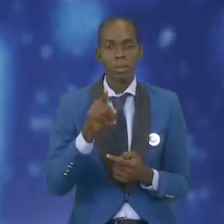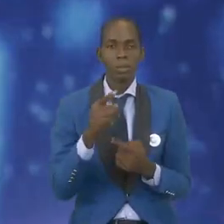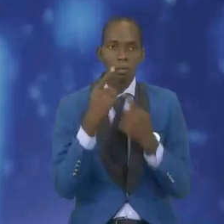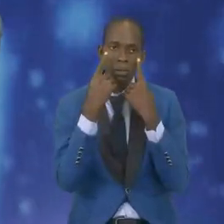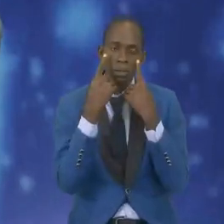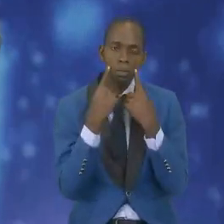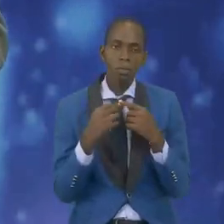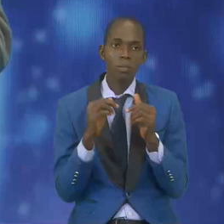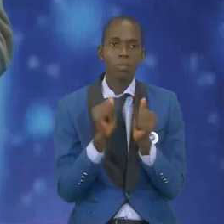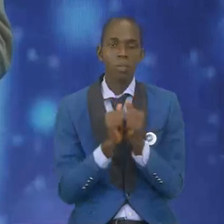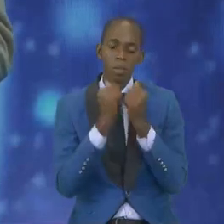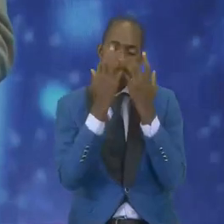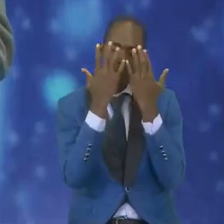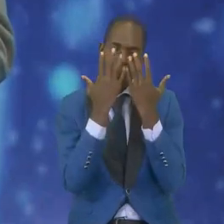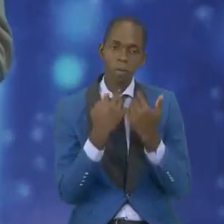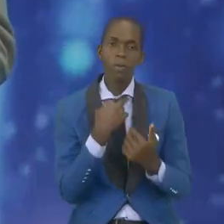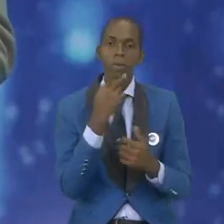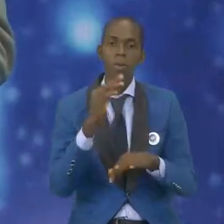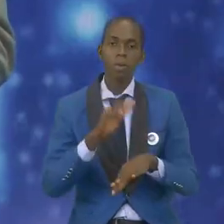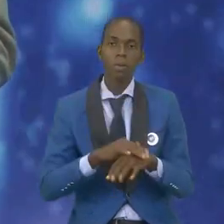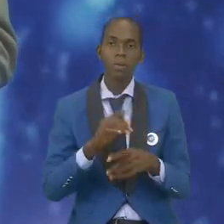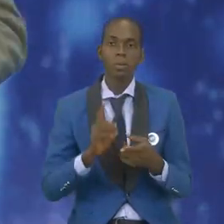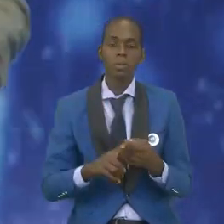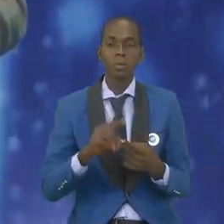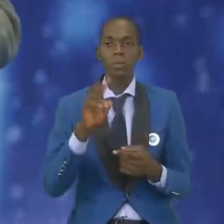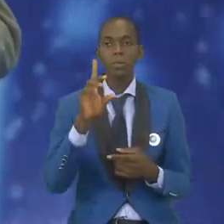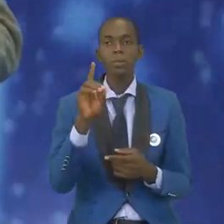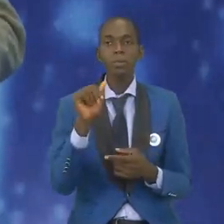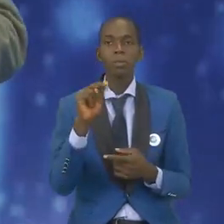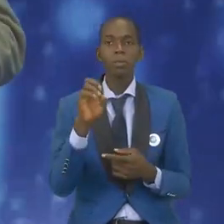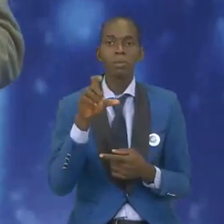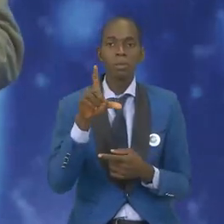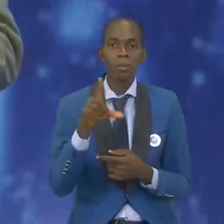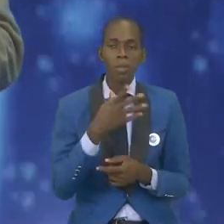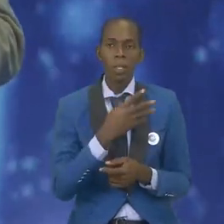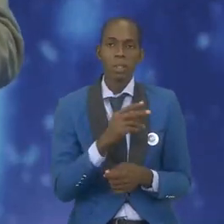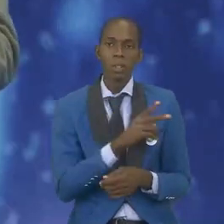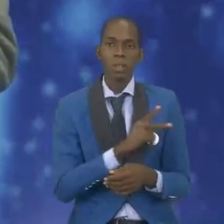s'approchant de la fosse, il appela Daniel d'une voix triste.